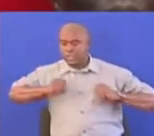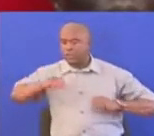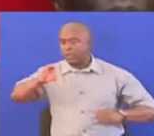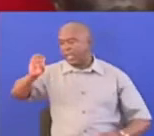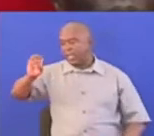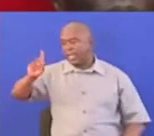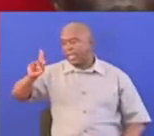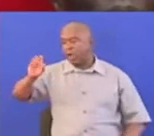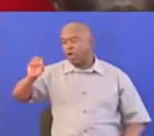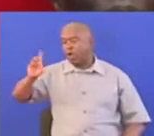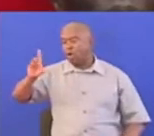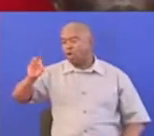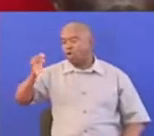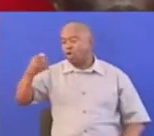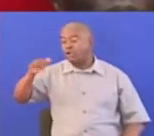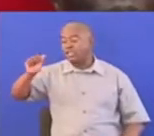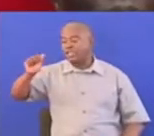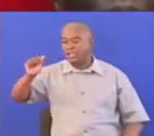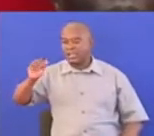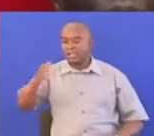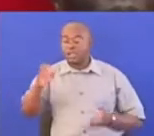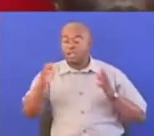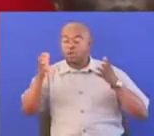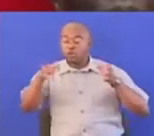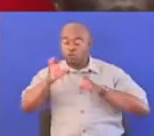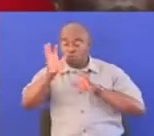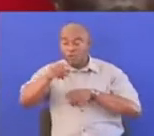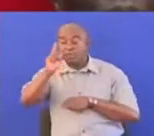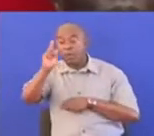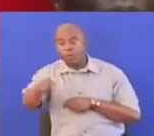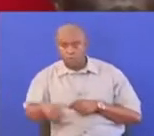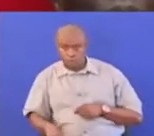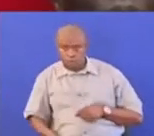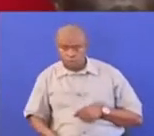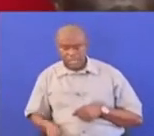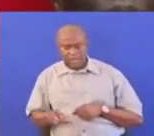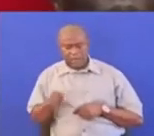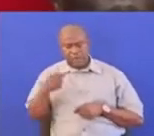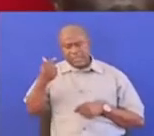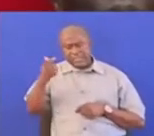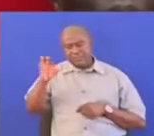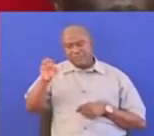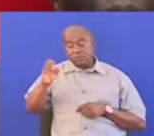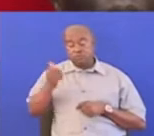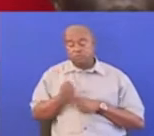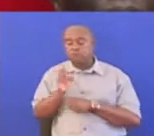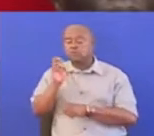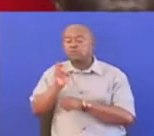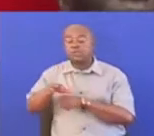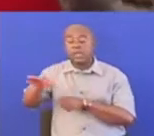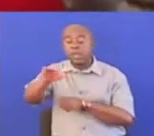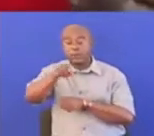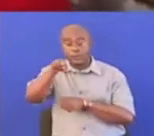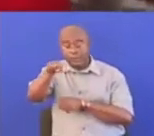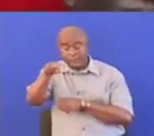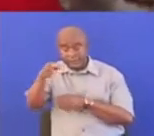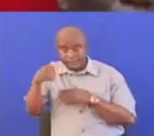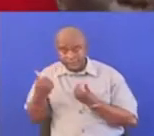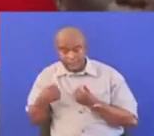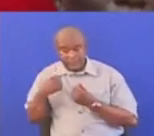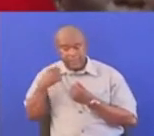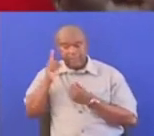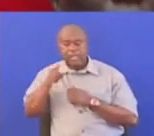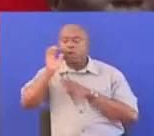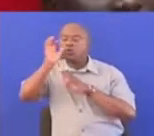katika maeneo yote yaliyohifadhiwa wanyama wamo. Kwa hiyo bado TFS wanaweza kulilinda eneo hilo likaendelea kuwa